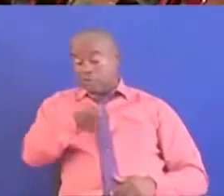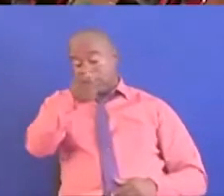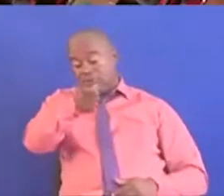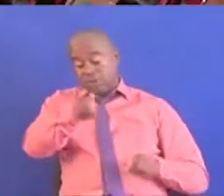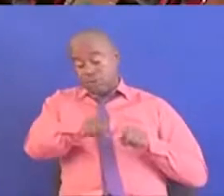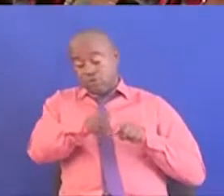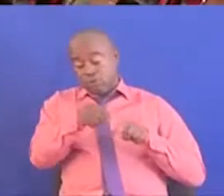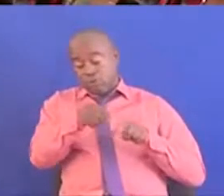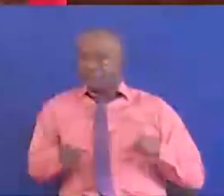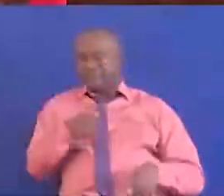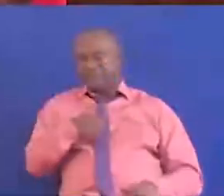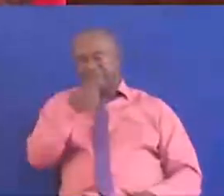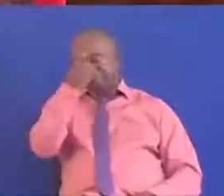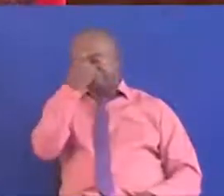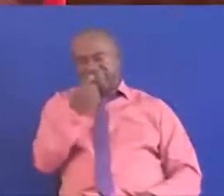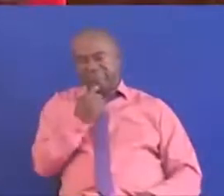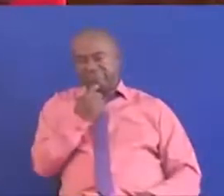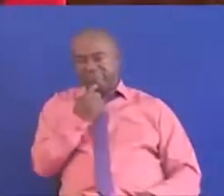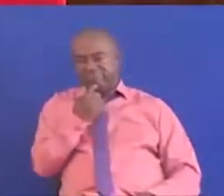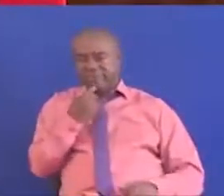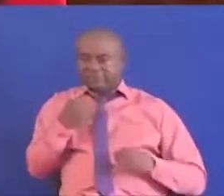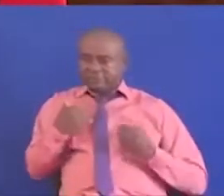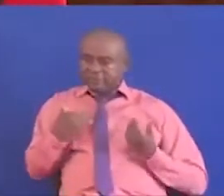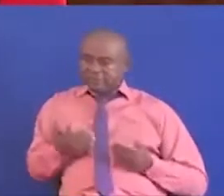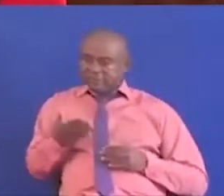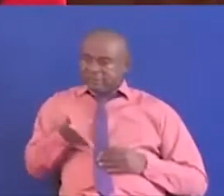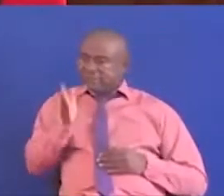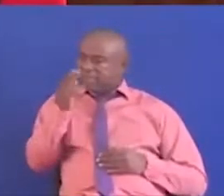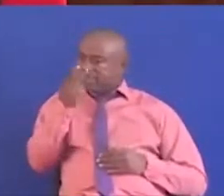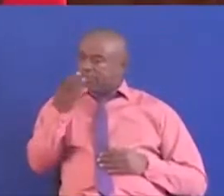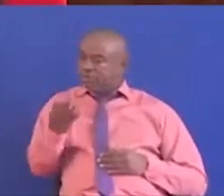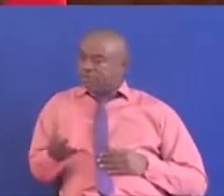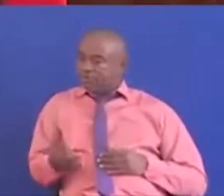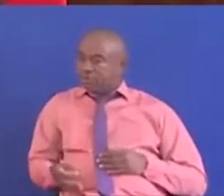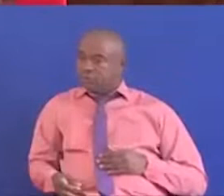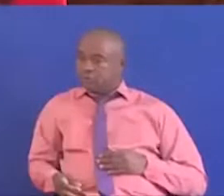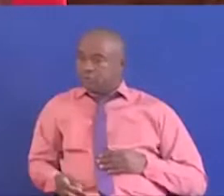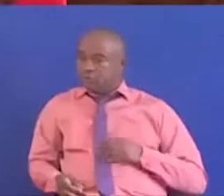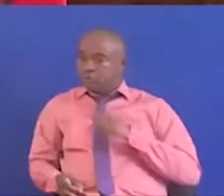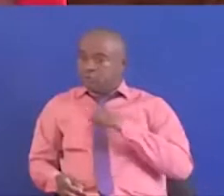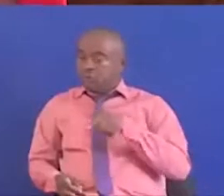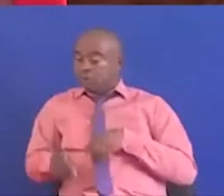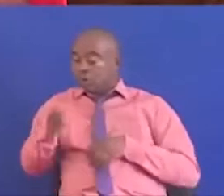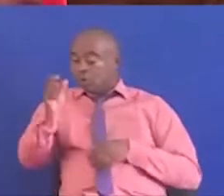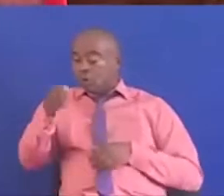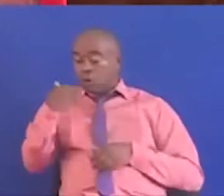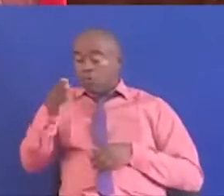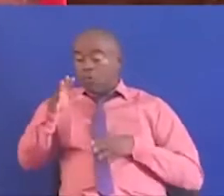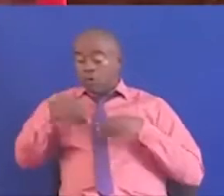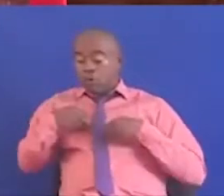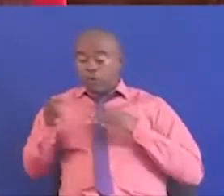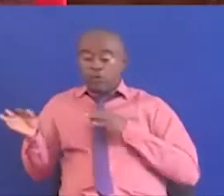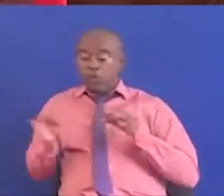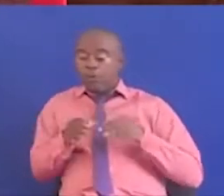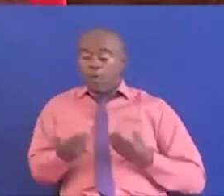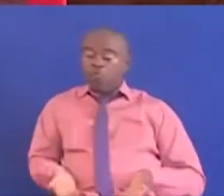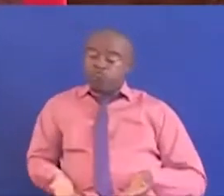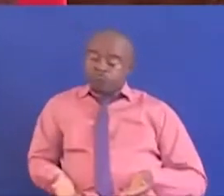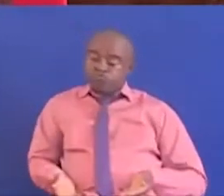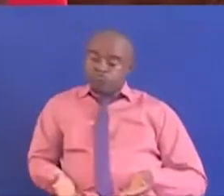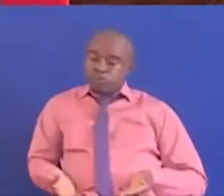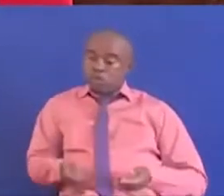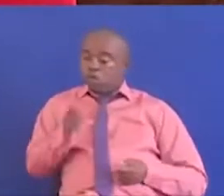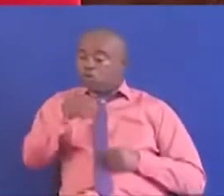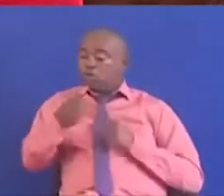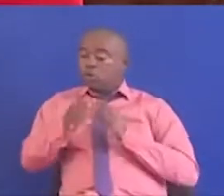Mapinduzi nchini Tanzania, Emmanuel Ole Shangai, ameiomba serikali ya nchi hiyo kuangalia kwa jicho la pekee katika eneo la pori tengefu